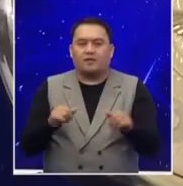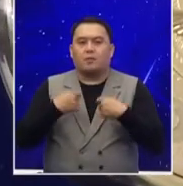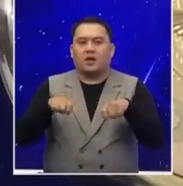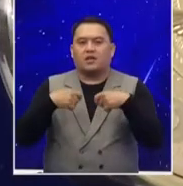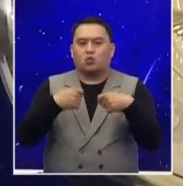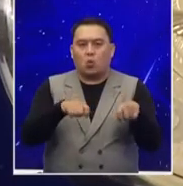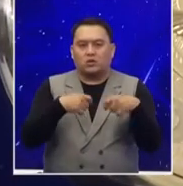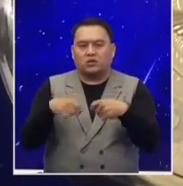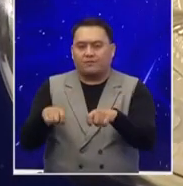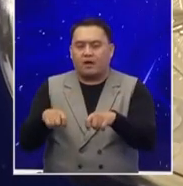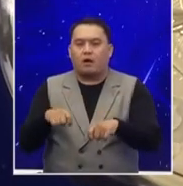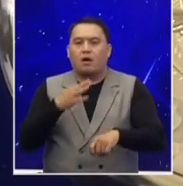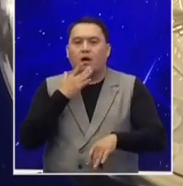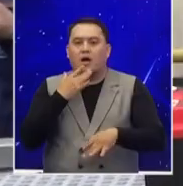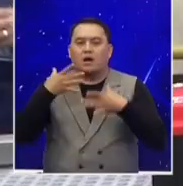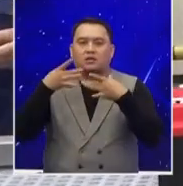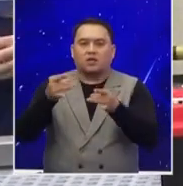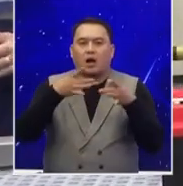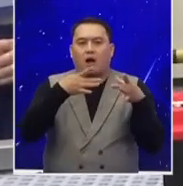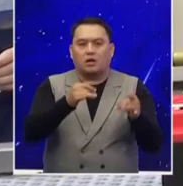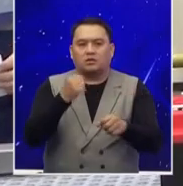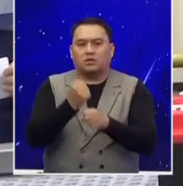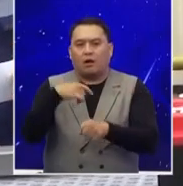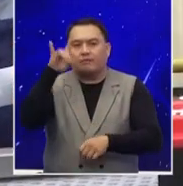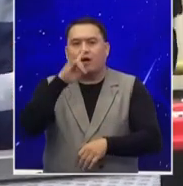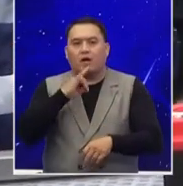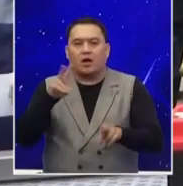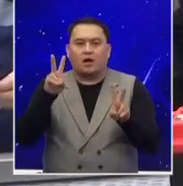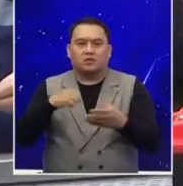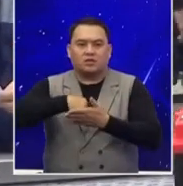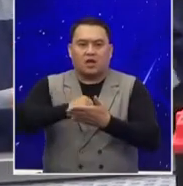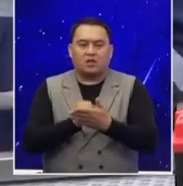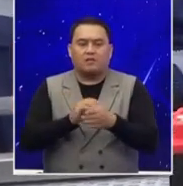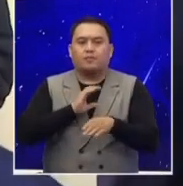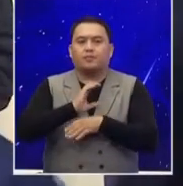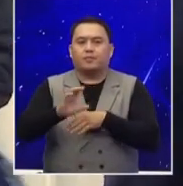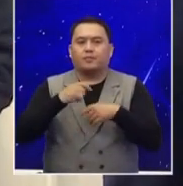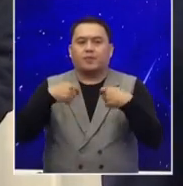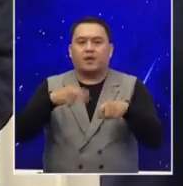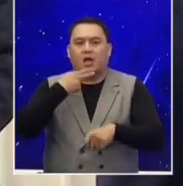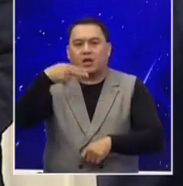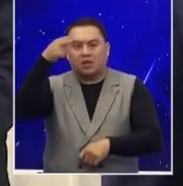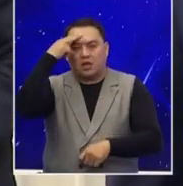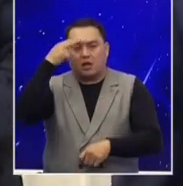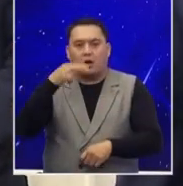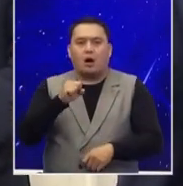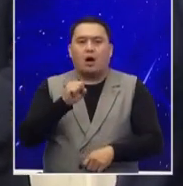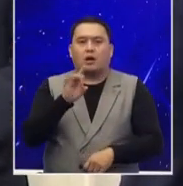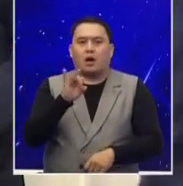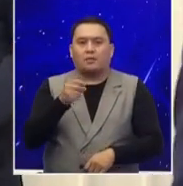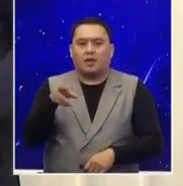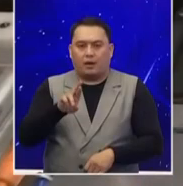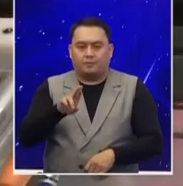сбыта произведенной продукции. Аккумуляторы под маркой «Сделано в Казахстане» начали реализовываться в Италии и Объединенных